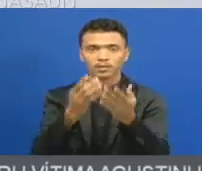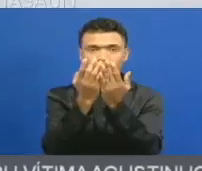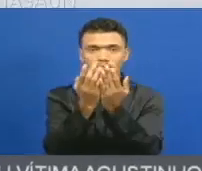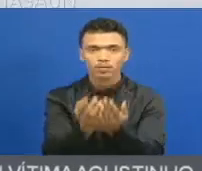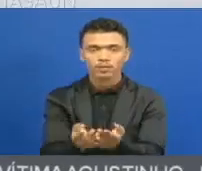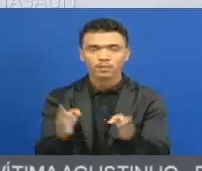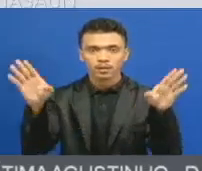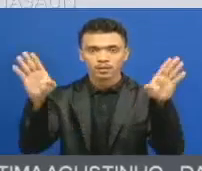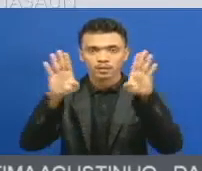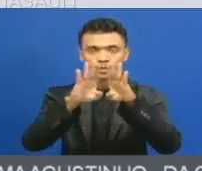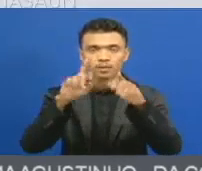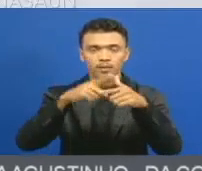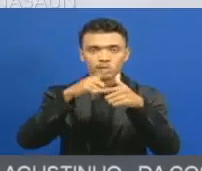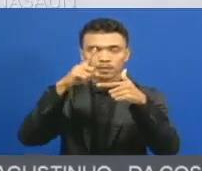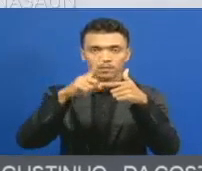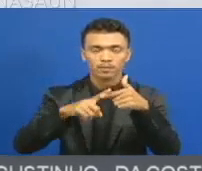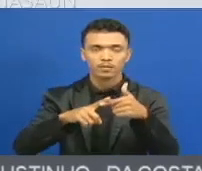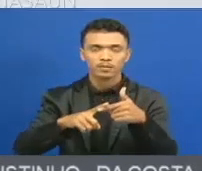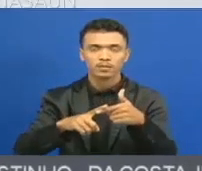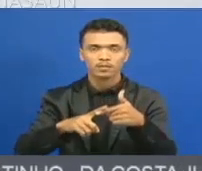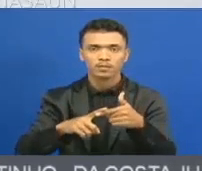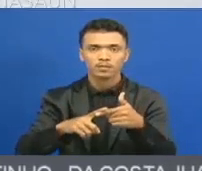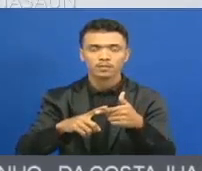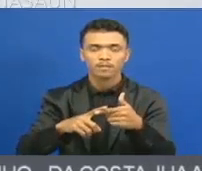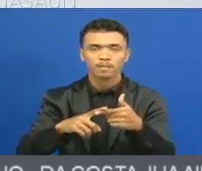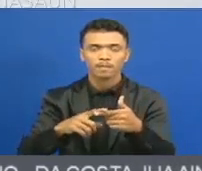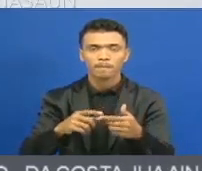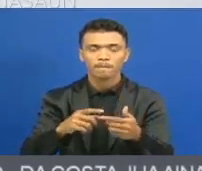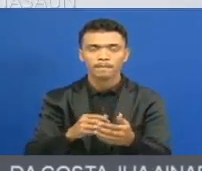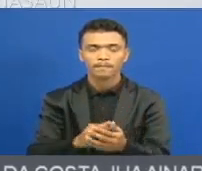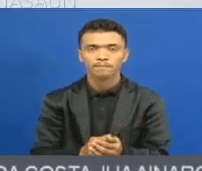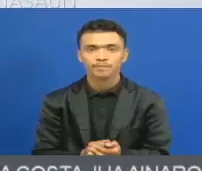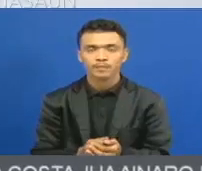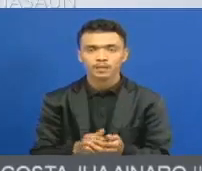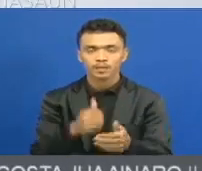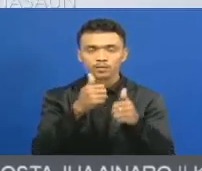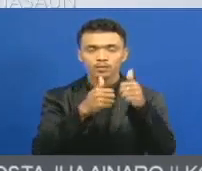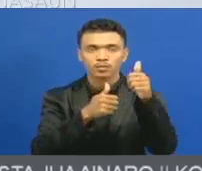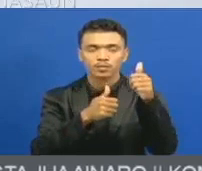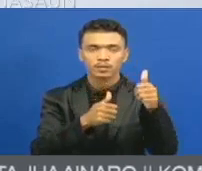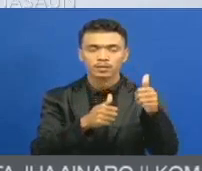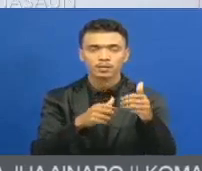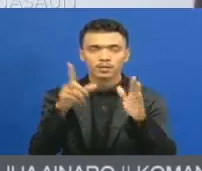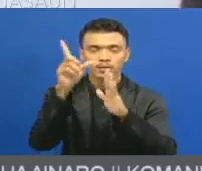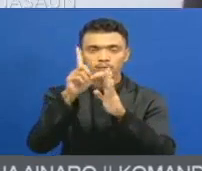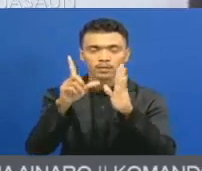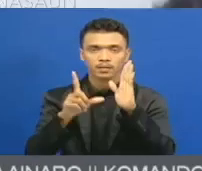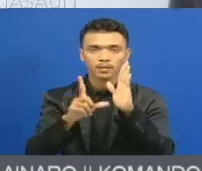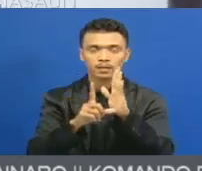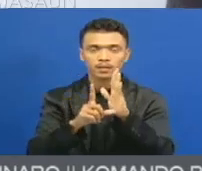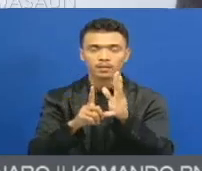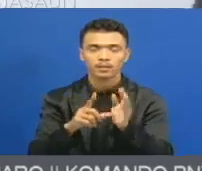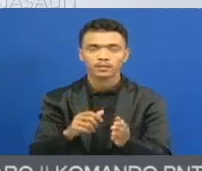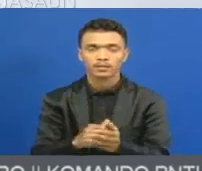ketaka, ini depois si aplikamos aplikamos sedah tuir tani apa lei kodiku